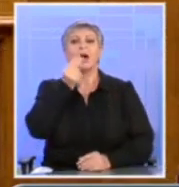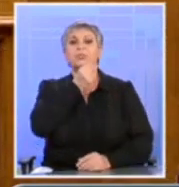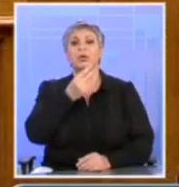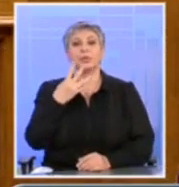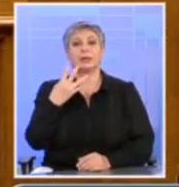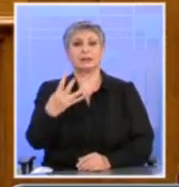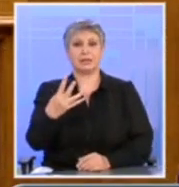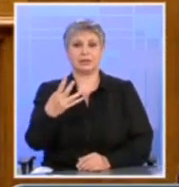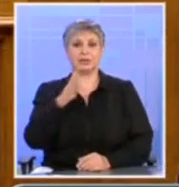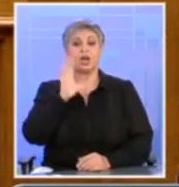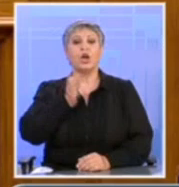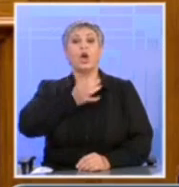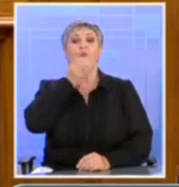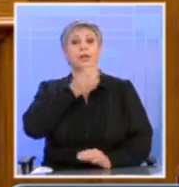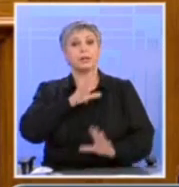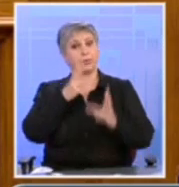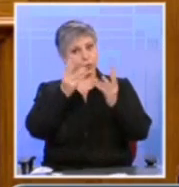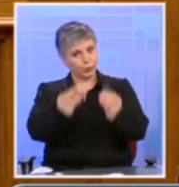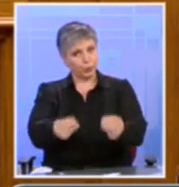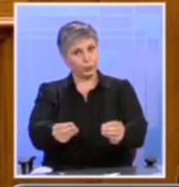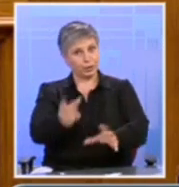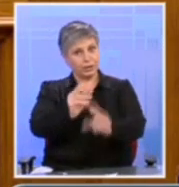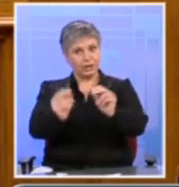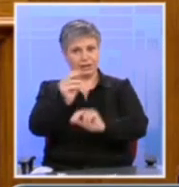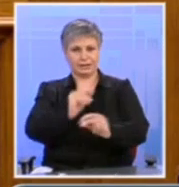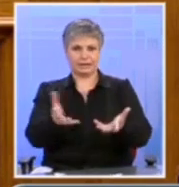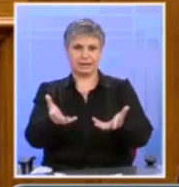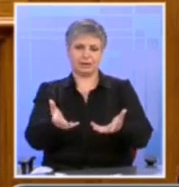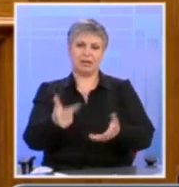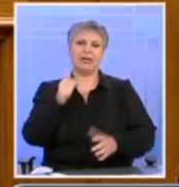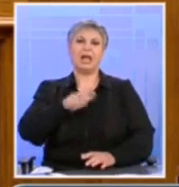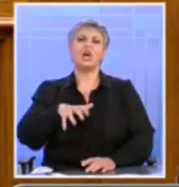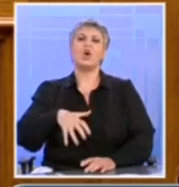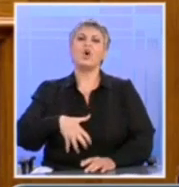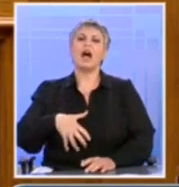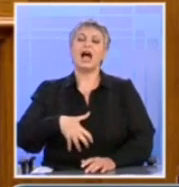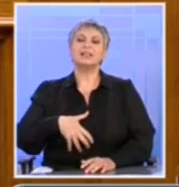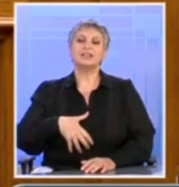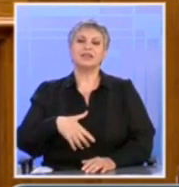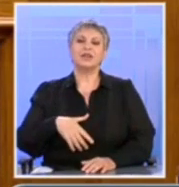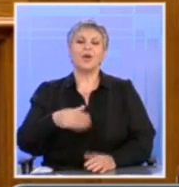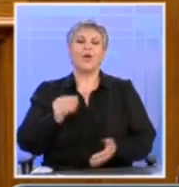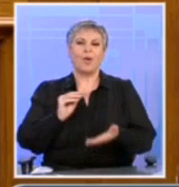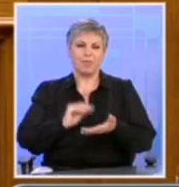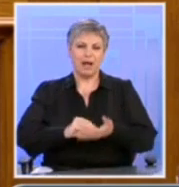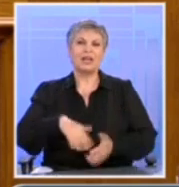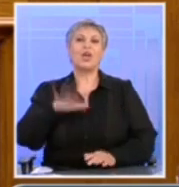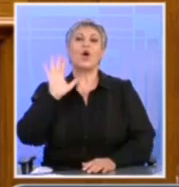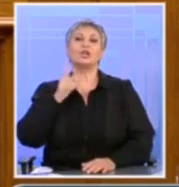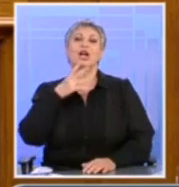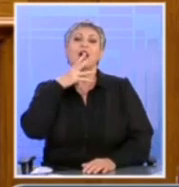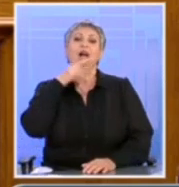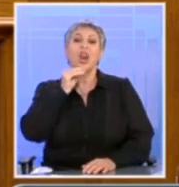το απόγευμα. Και κύριε Βενιζέλο, δεν θα κάνω άλλο αστείο, για να μην σας, αυτό ήταν το τελευταίο αστείο, για να μην